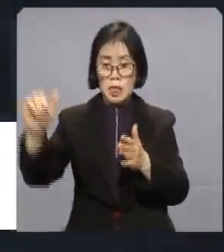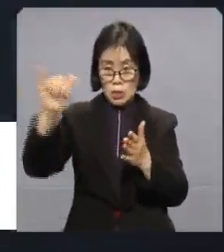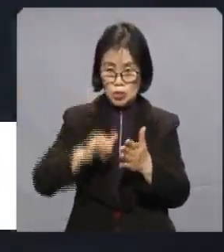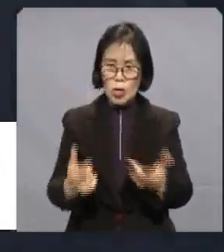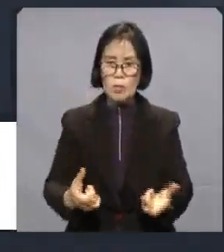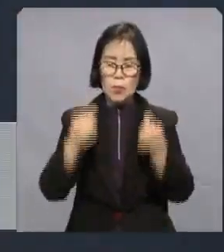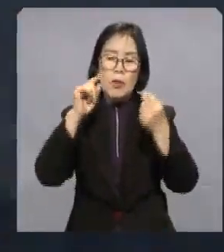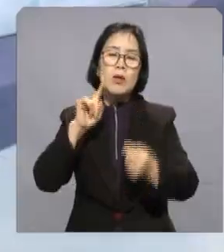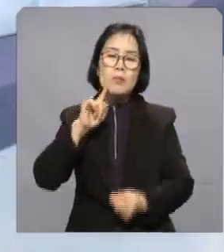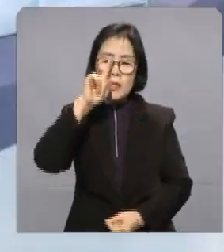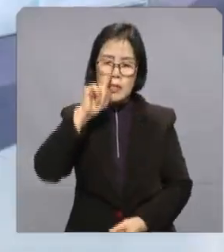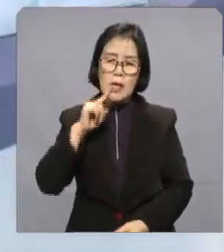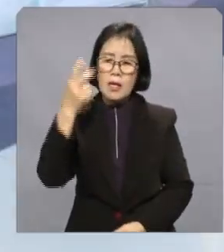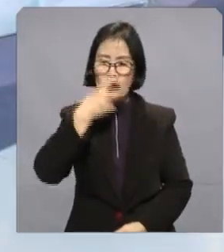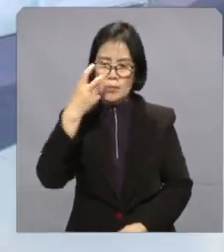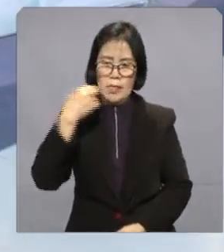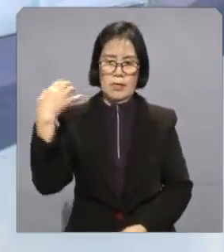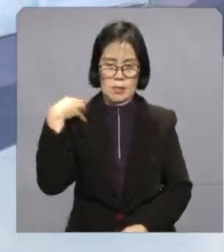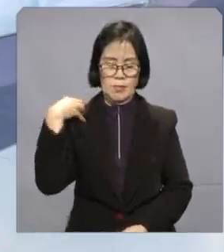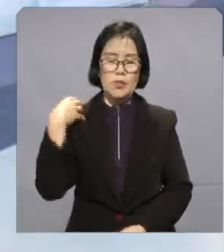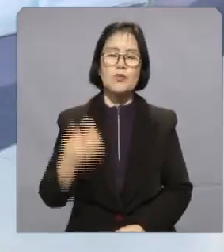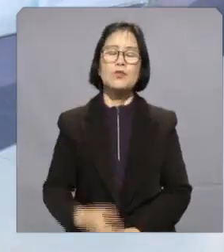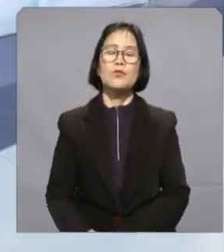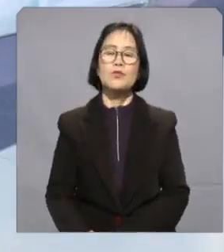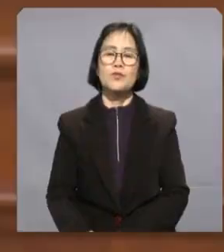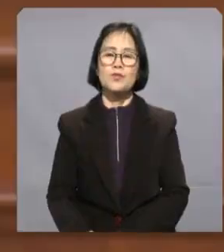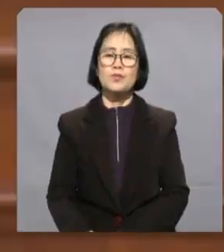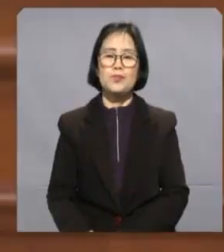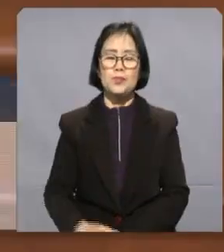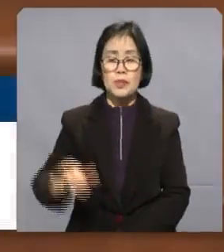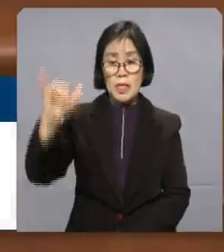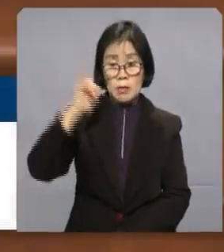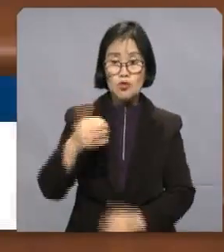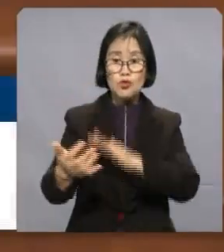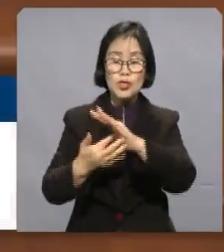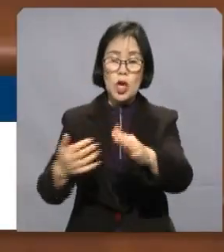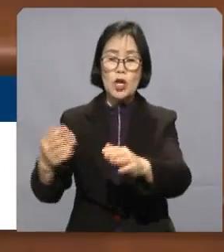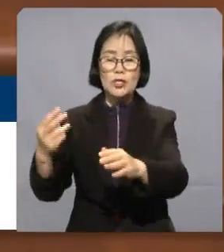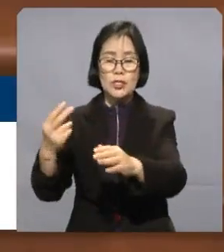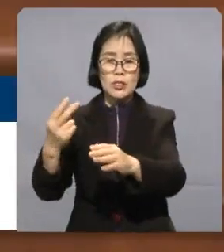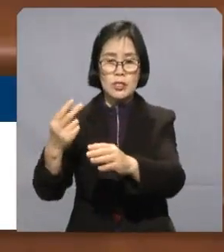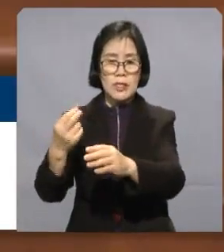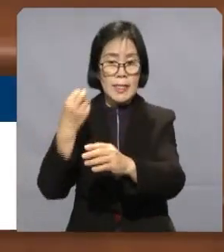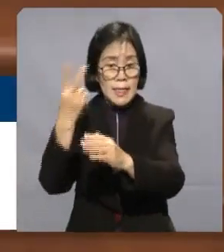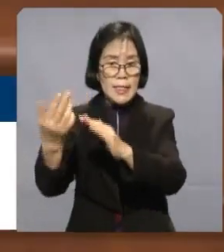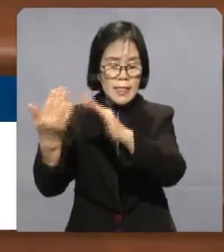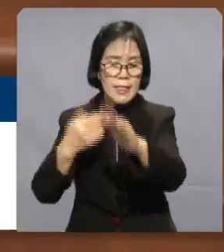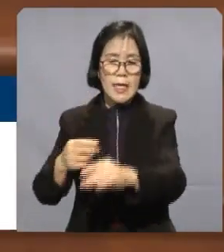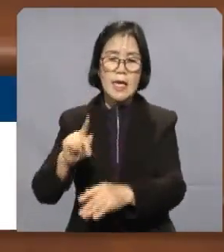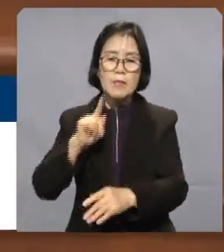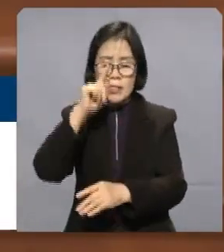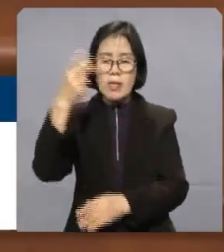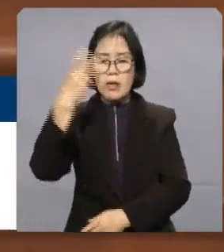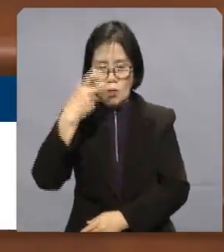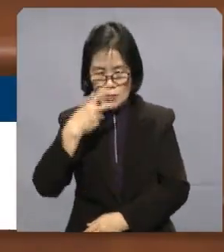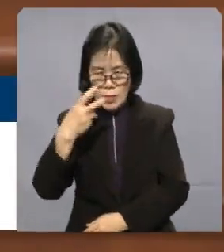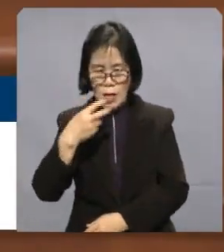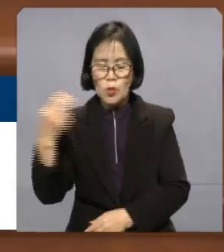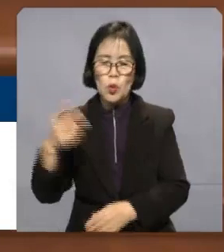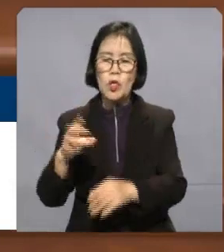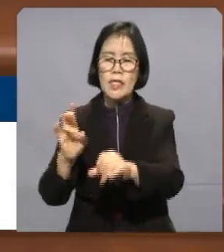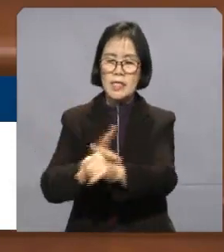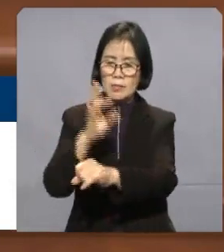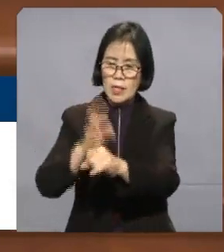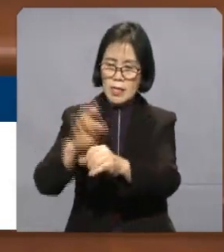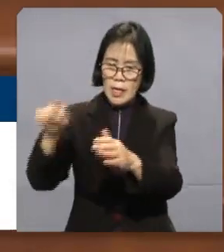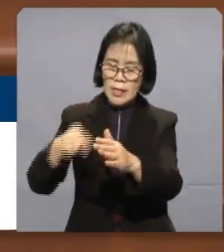입국하자마자 PCR 검사를 받아야 합니다. 입국 전 48시간 이내 PCR 검사 또는